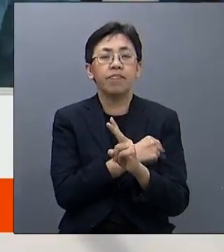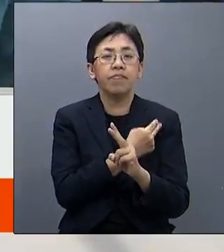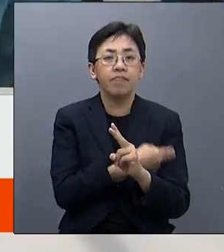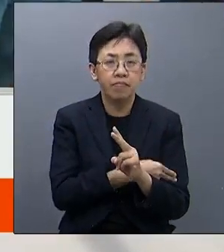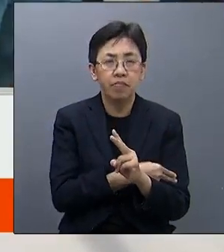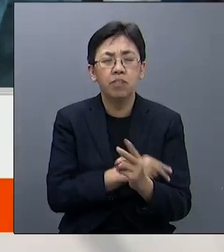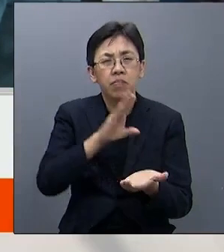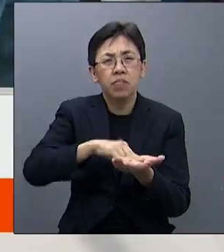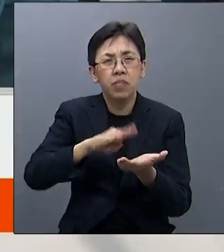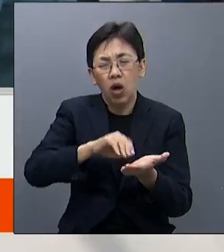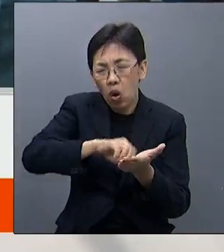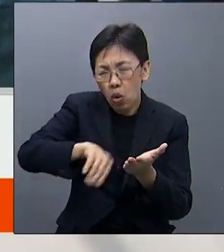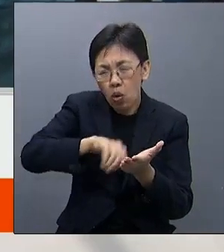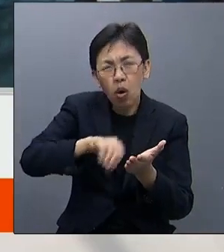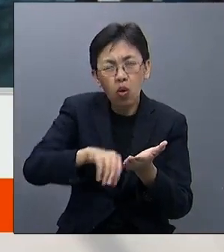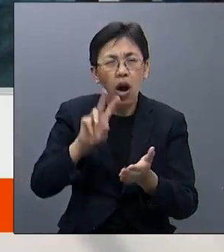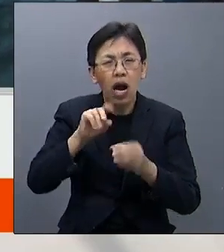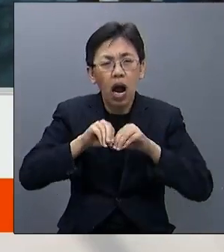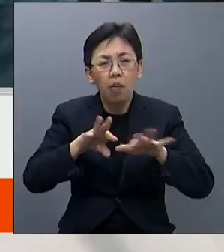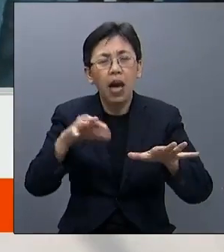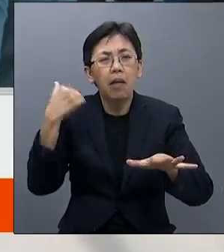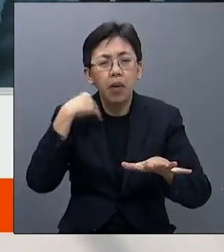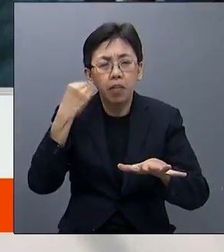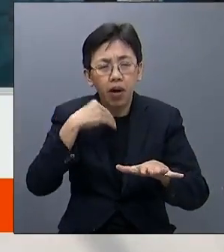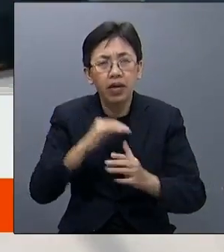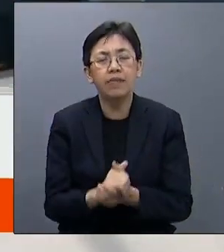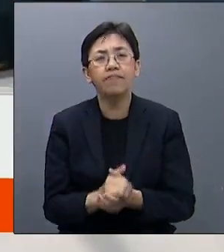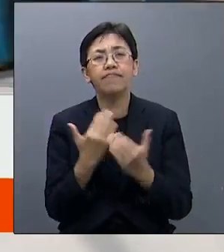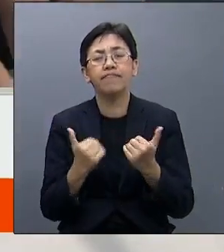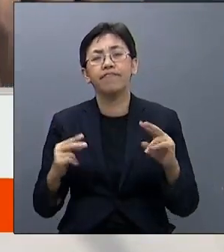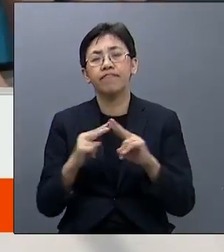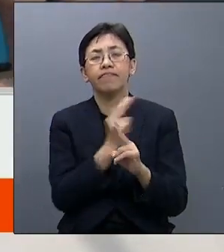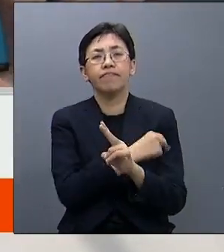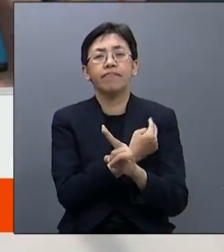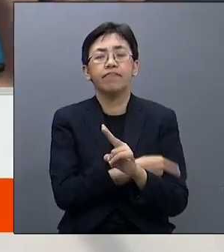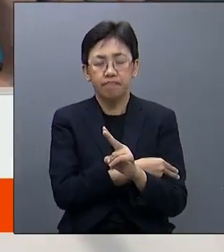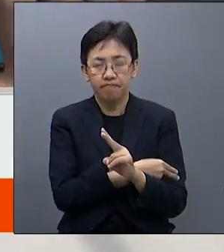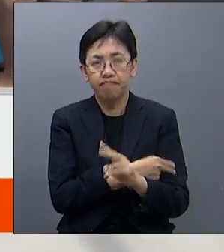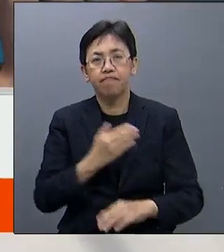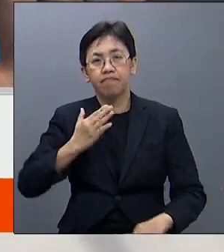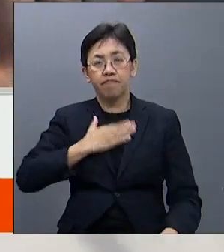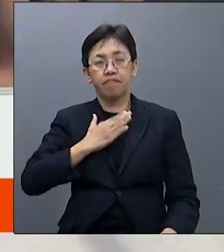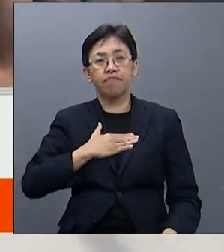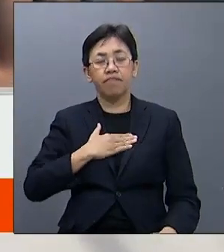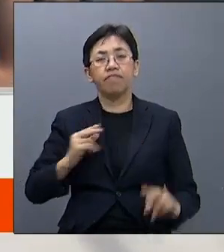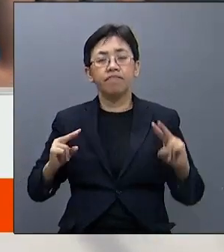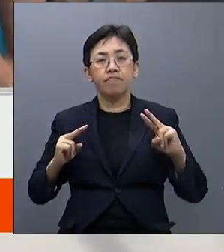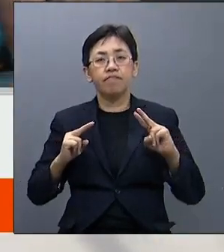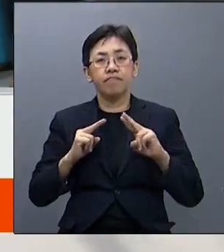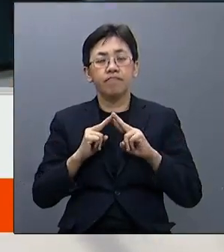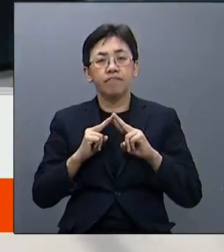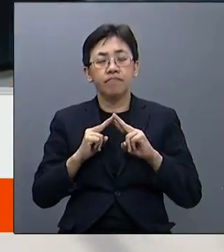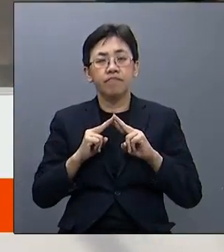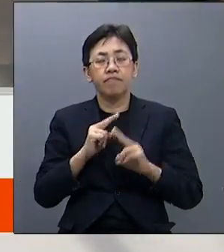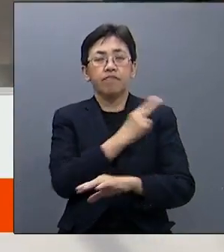ข้อมูลรั่วไหลแล้วก็เป็นข่าวเยอะมากเนี่ยมาตอนนี้เนี่ยเป็นหนึ่งในเอเจนดาหลักของทางกระทรวงสาธารณสุ